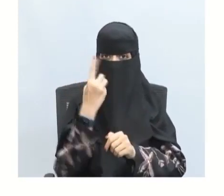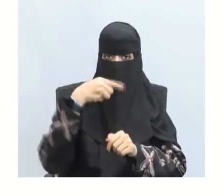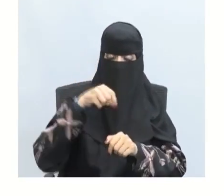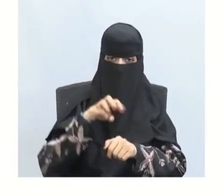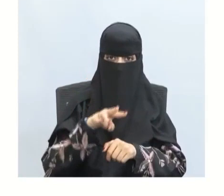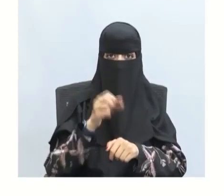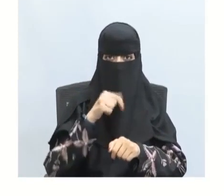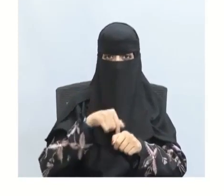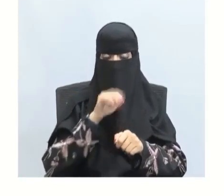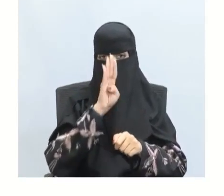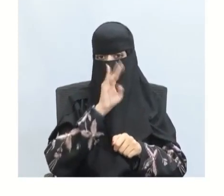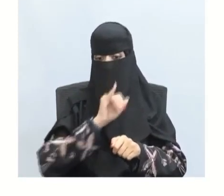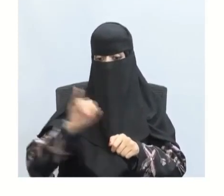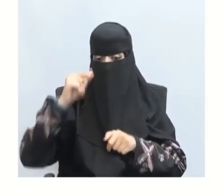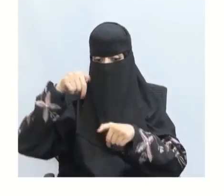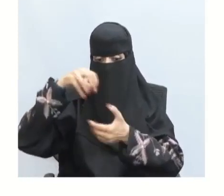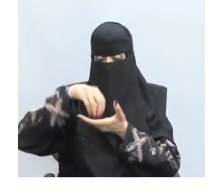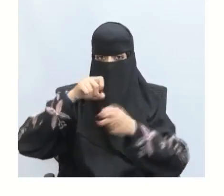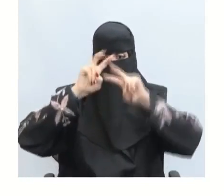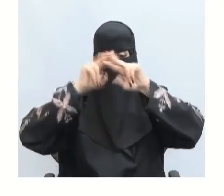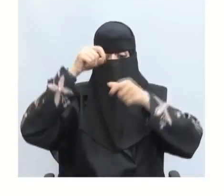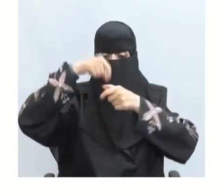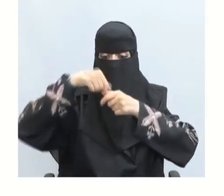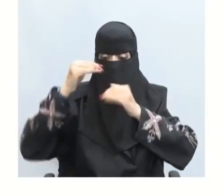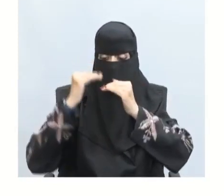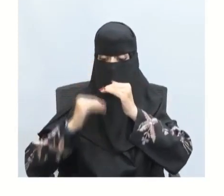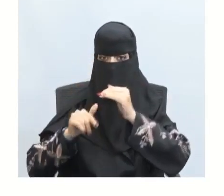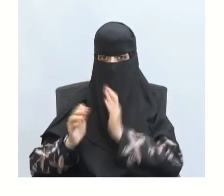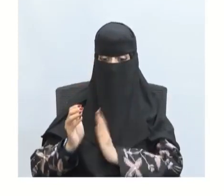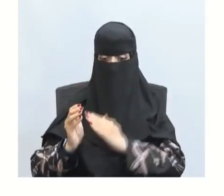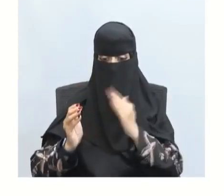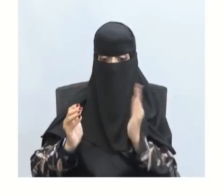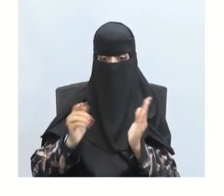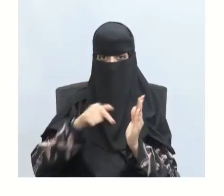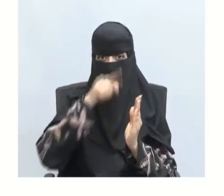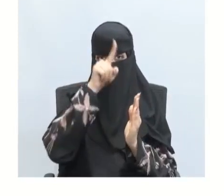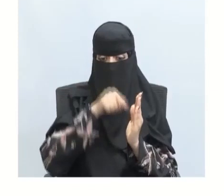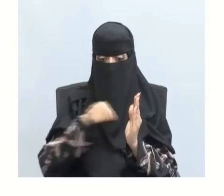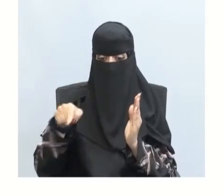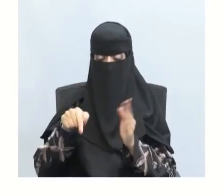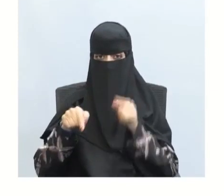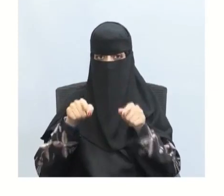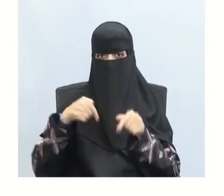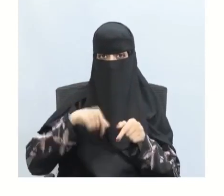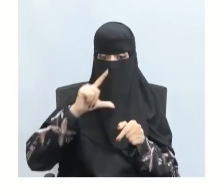ك تقع هذه النجوم في اسفل يسار المخطط